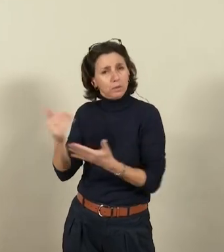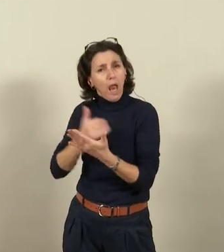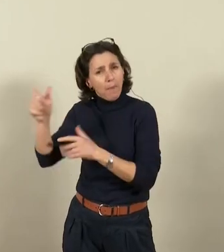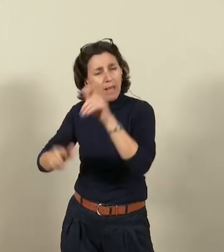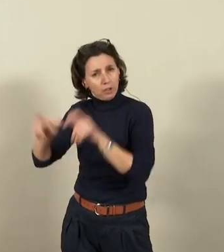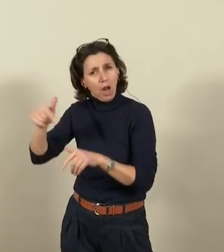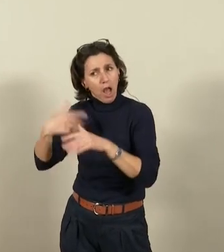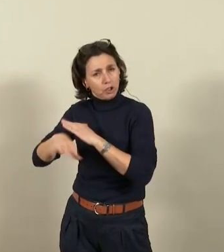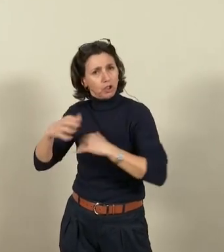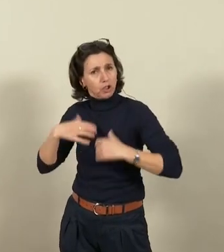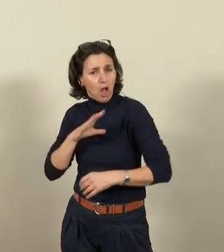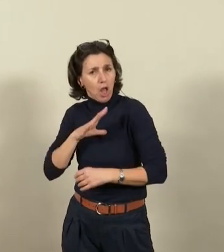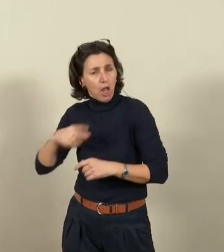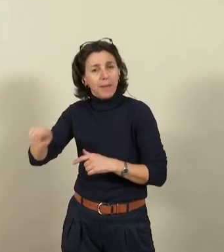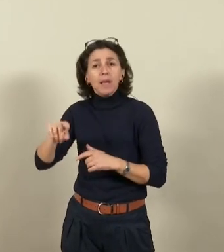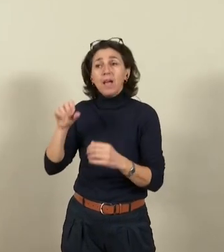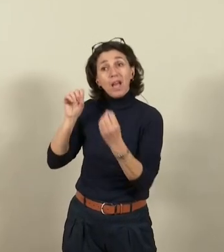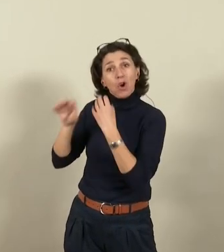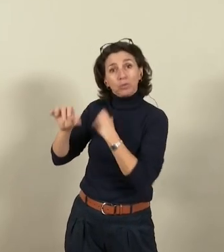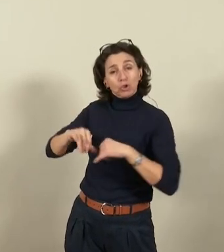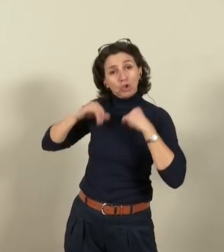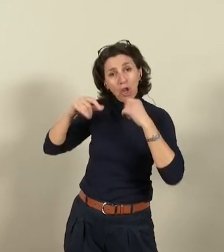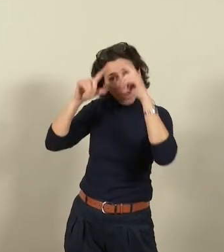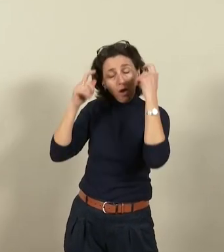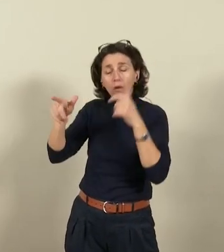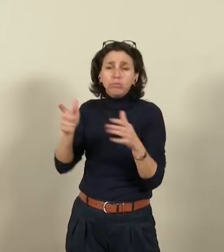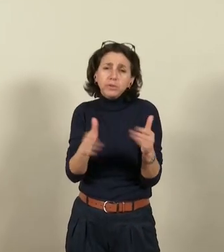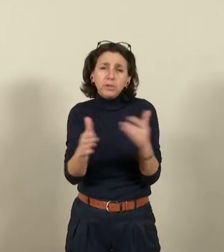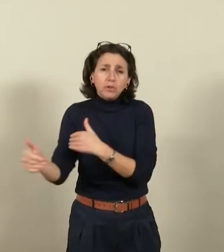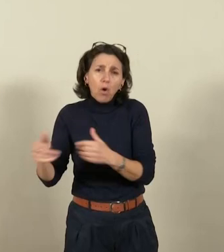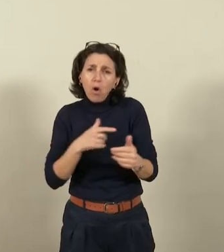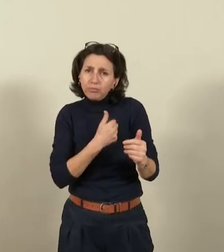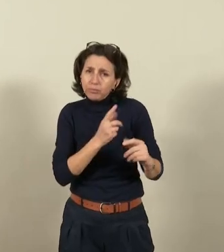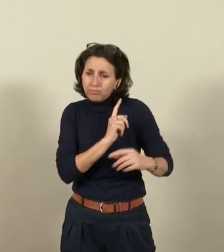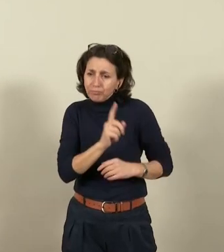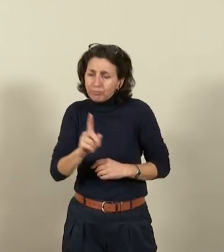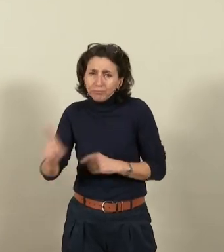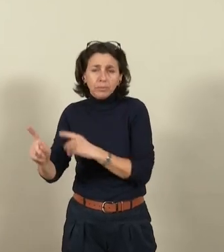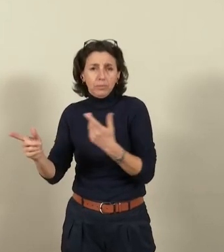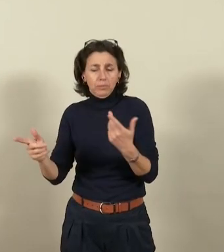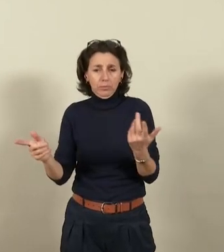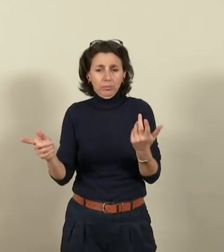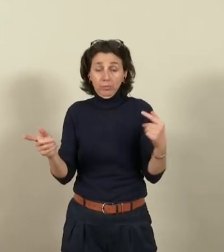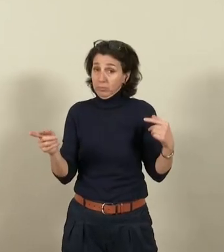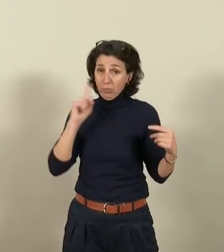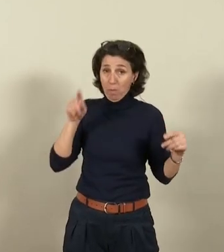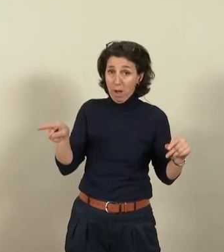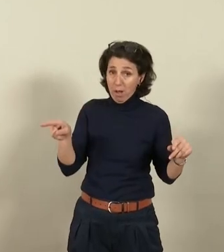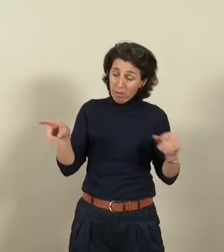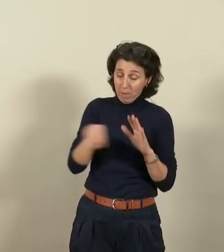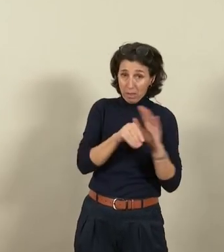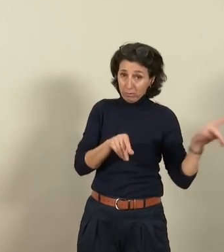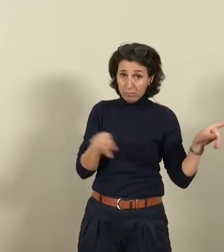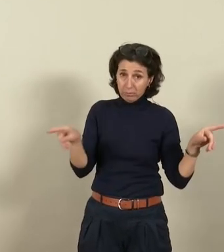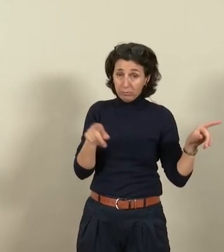et mais par contre les correspondants jeunesse il travaill sur des secteurs il y en a il y a certains par secteur alors ce momentlà pourquoi pourquoi on mettrait pas en place dans notre